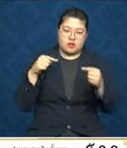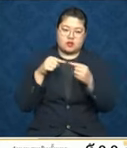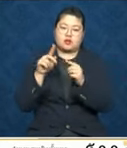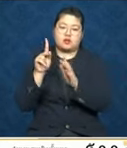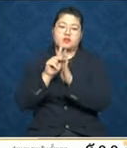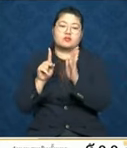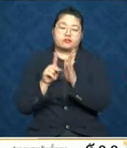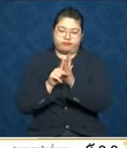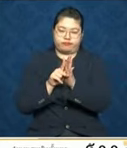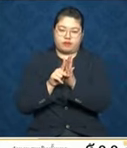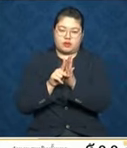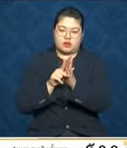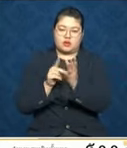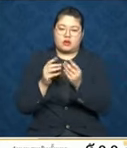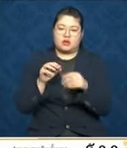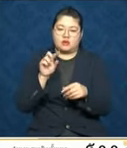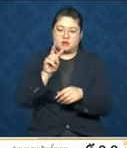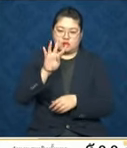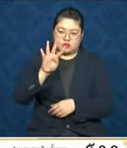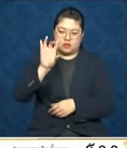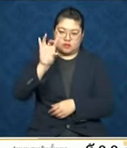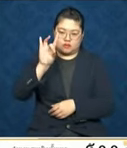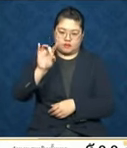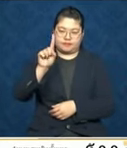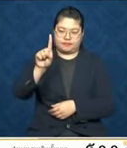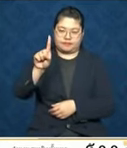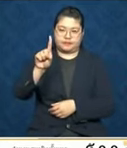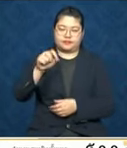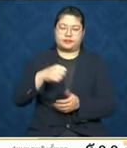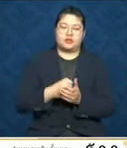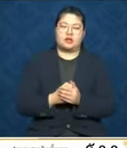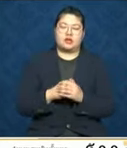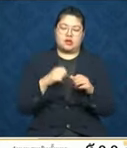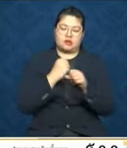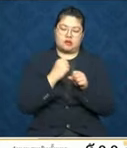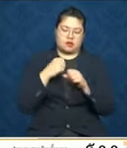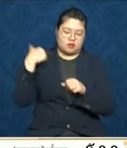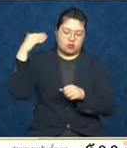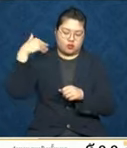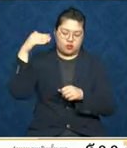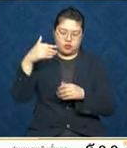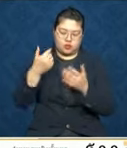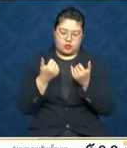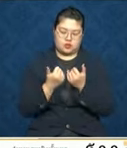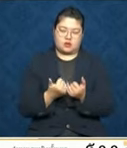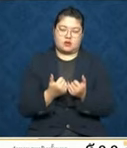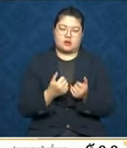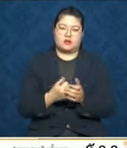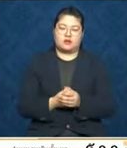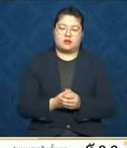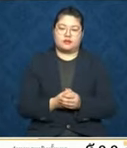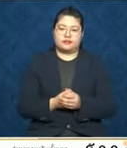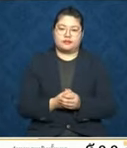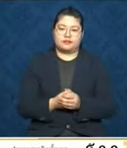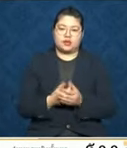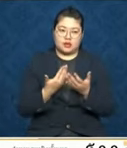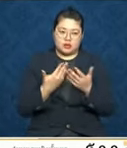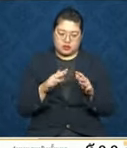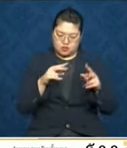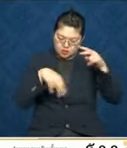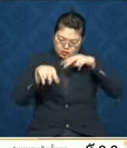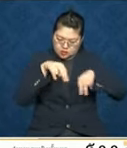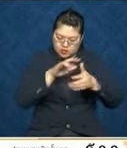กาห่วงห้าม2481ครับแล้วก็ได้ดำเนินการมาโดยตลอดจนกระทั่งเมื่อพิสูจน์สิทธิ์เสร็จ